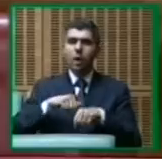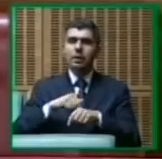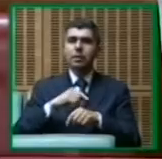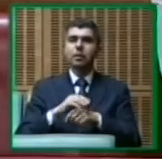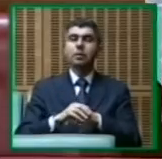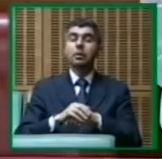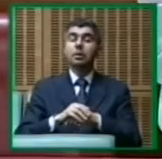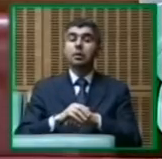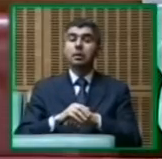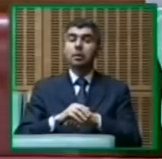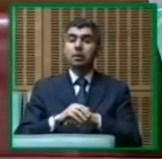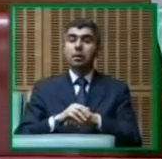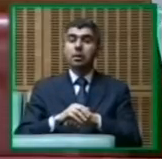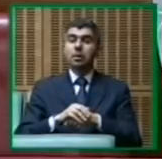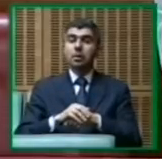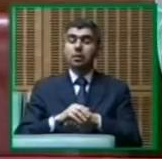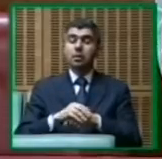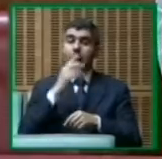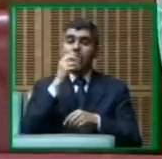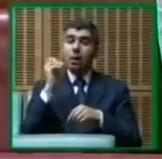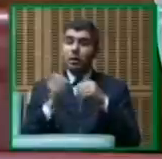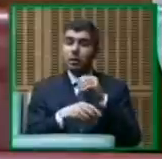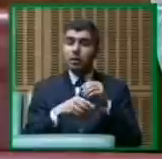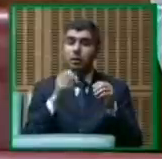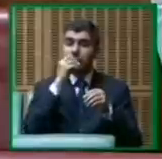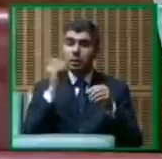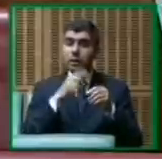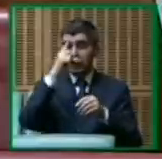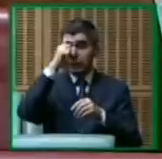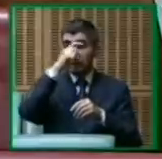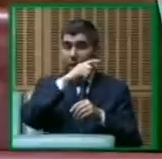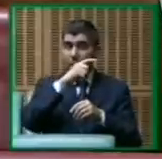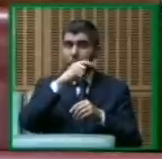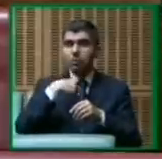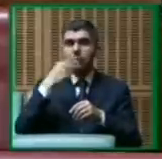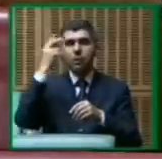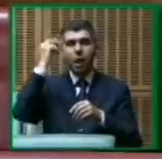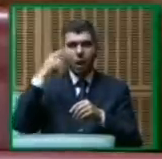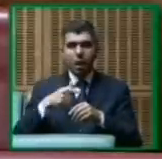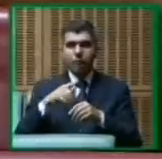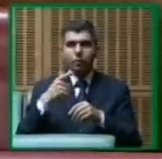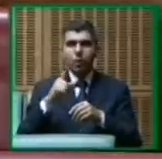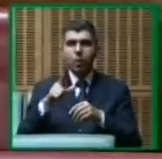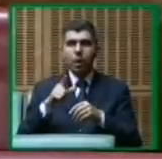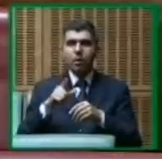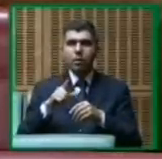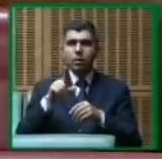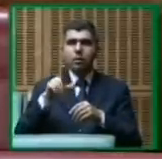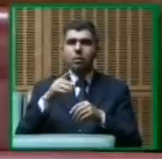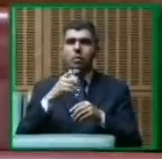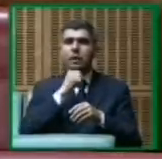لي. بالنسبة للنفايات الصلبة، النفايات الصلبة خصك تعرف بأن عندنا واحد التحدي كبير، لأن كان عندنا واحد